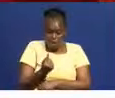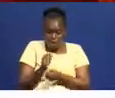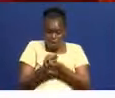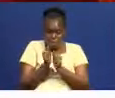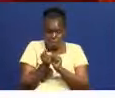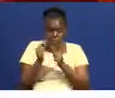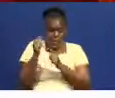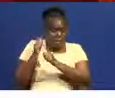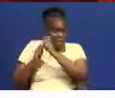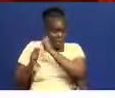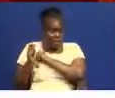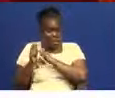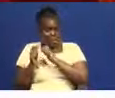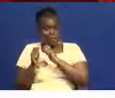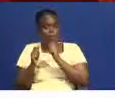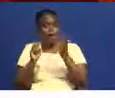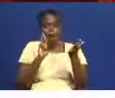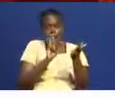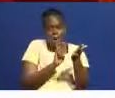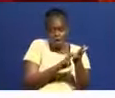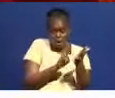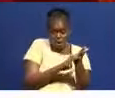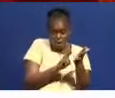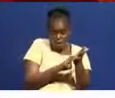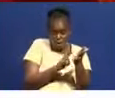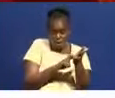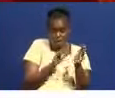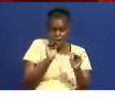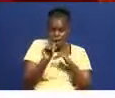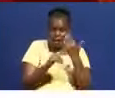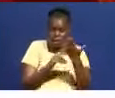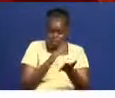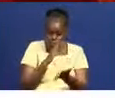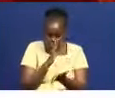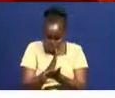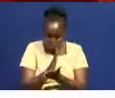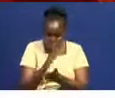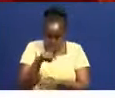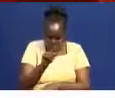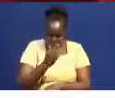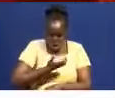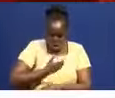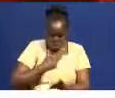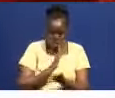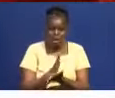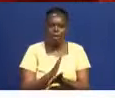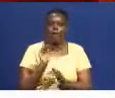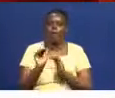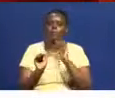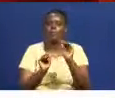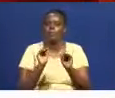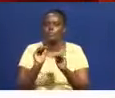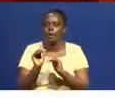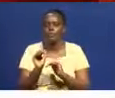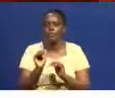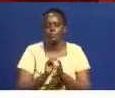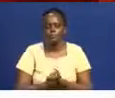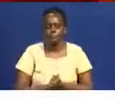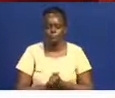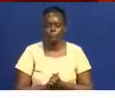kutengeza historia na kurekodi historia kwa sababu wanadai haki zao. Bwana